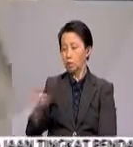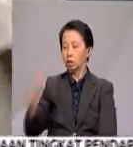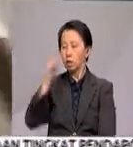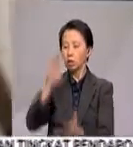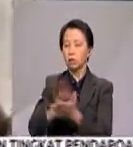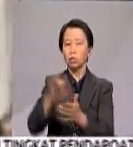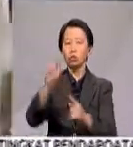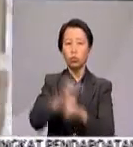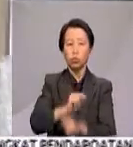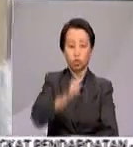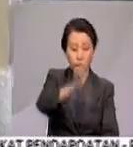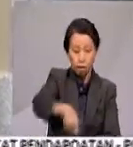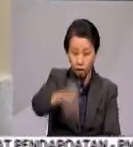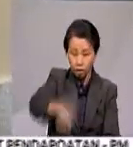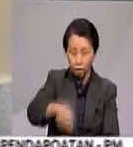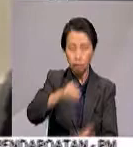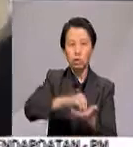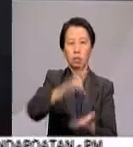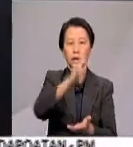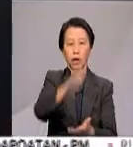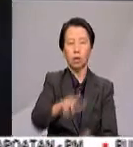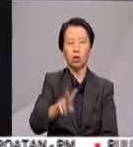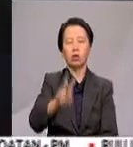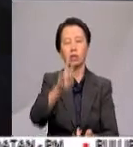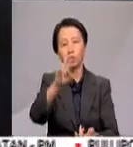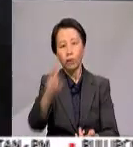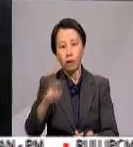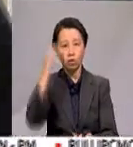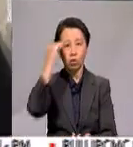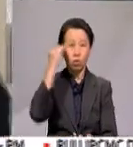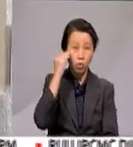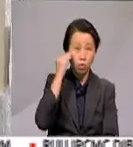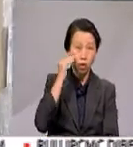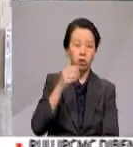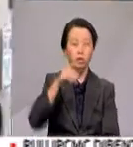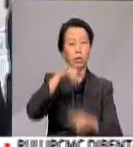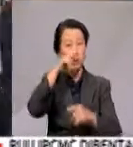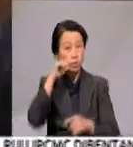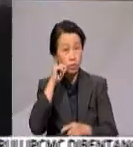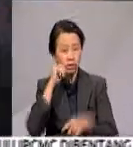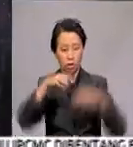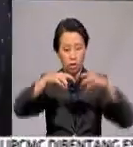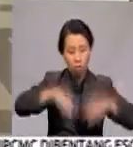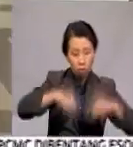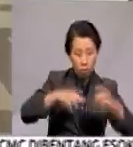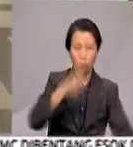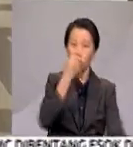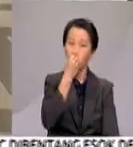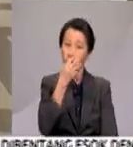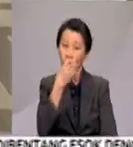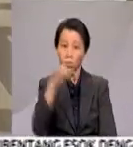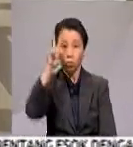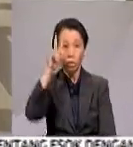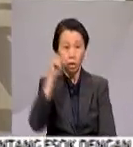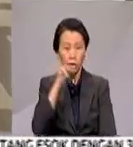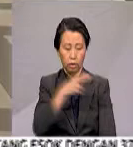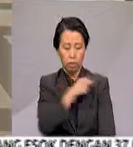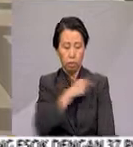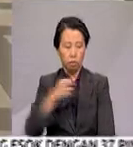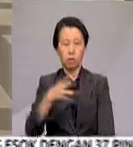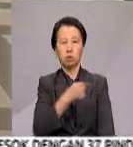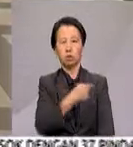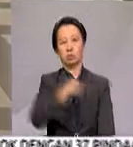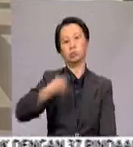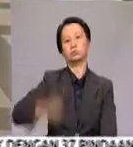menggunakan kad tersebut di Kuala Lumpur, United Kingdom, Korea Selatan, Ukraine, Australia, Hong Kong, Vietnam, Indonesia dan